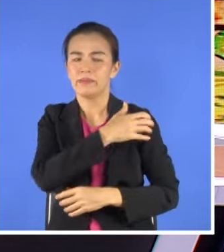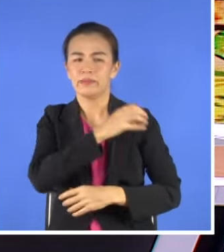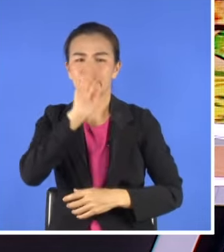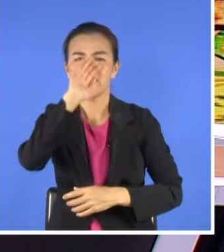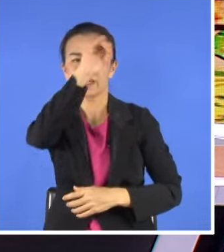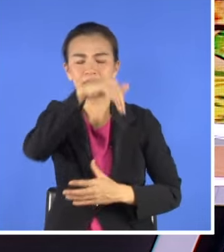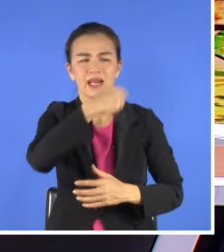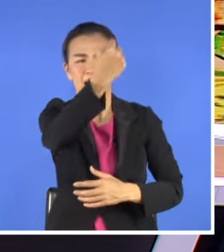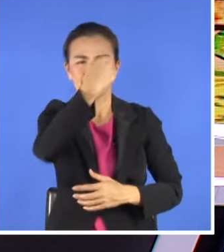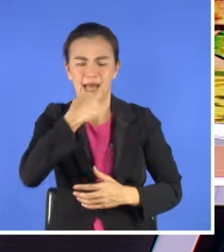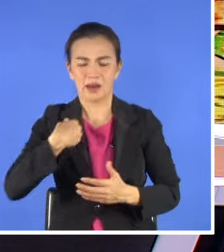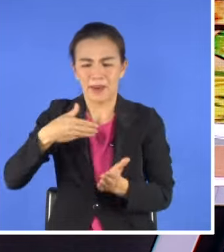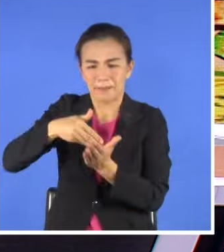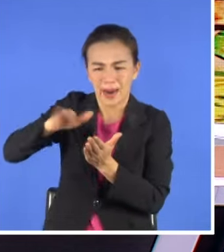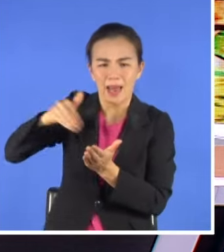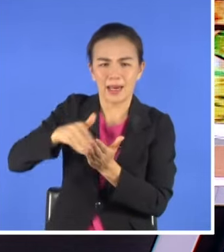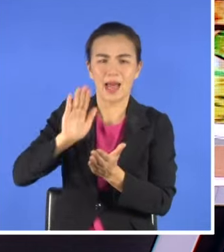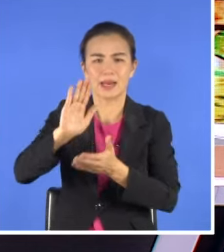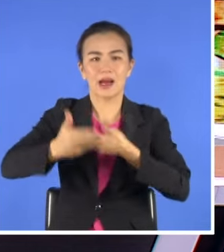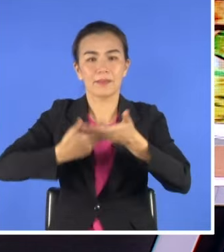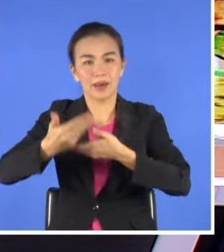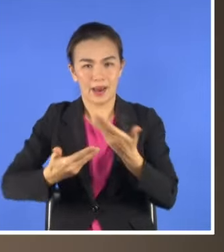ามขายของมีภาพนี้ค่ะ ข